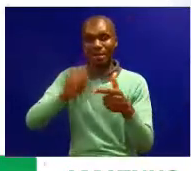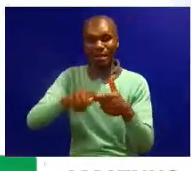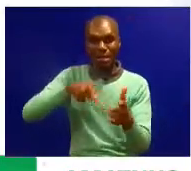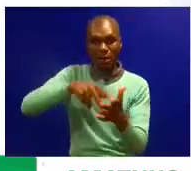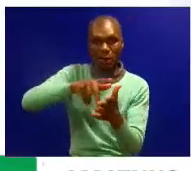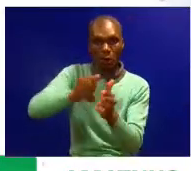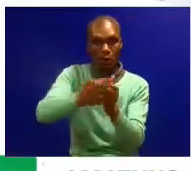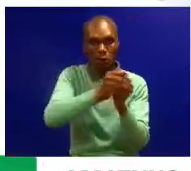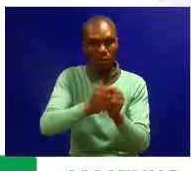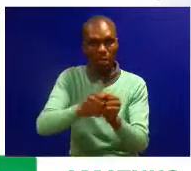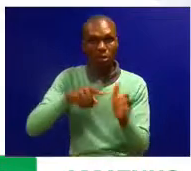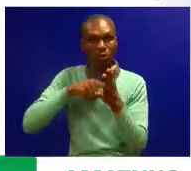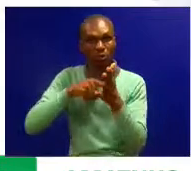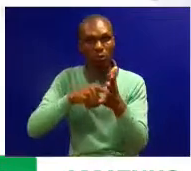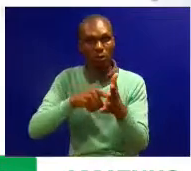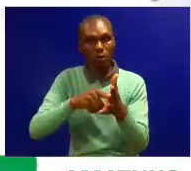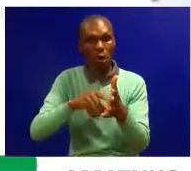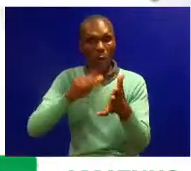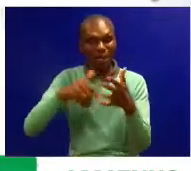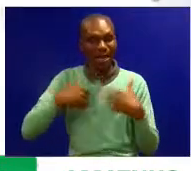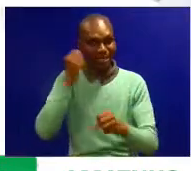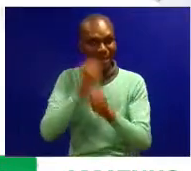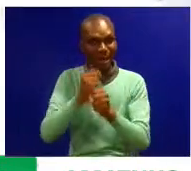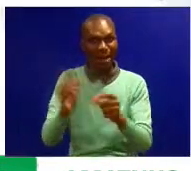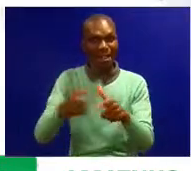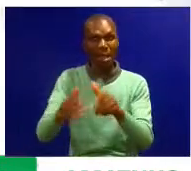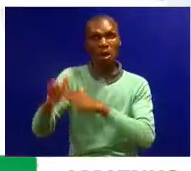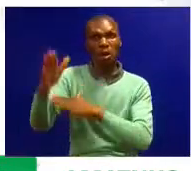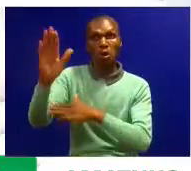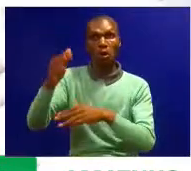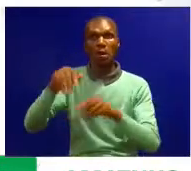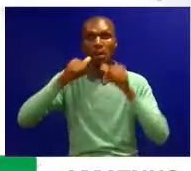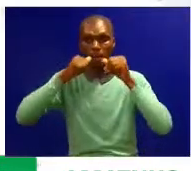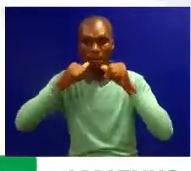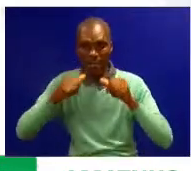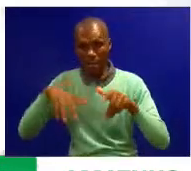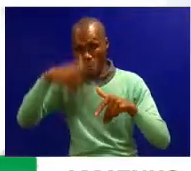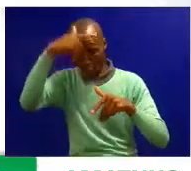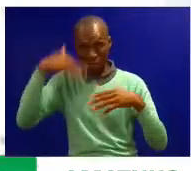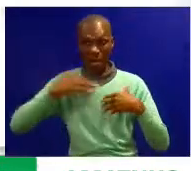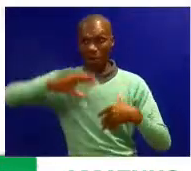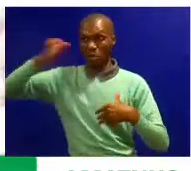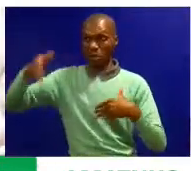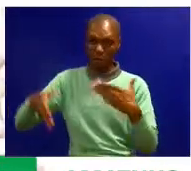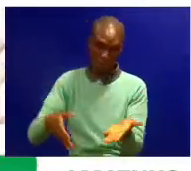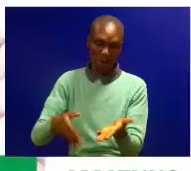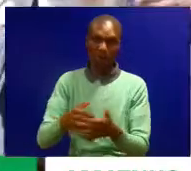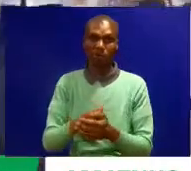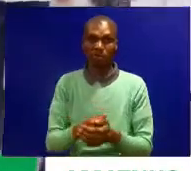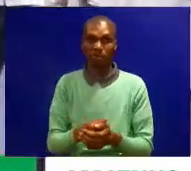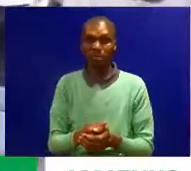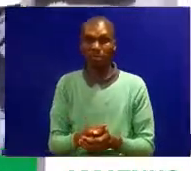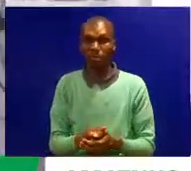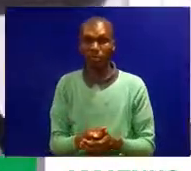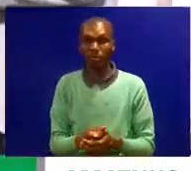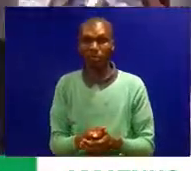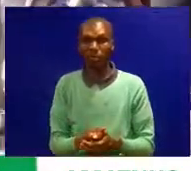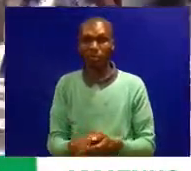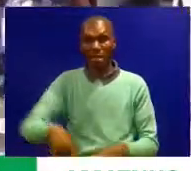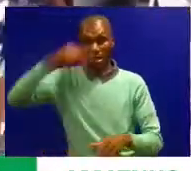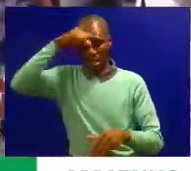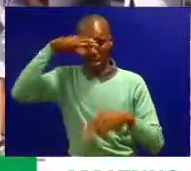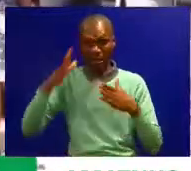eka ko hiye ya saya mokonye ikiyage atwa nyoliwe muri kwani tumuni sahaju waki Ongwae